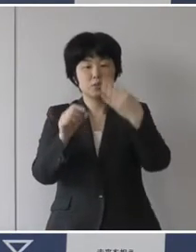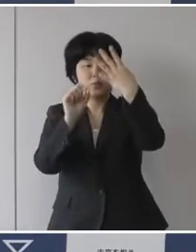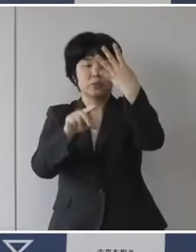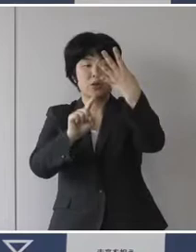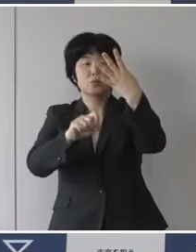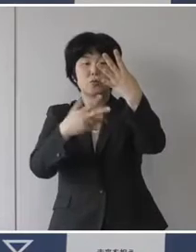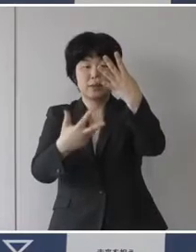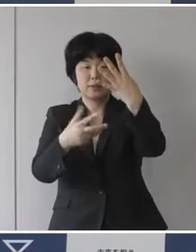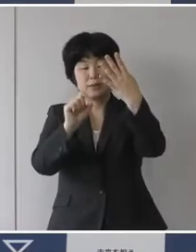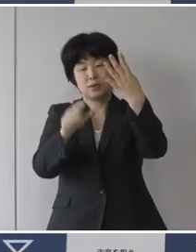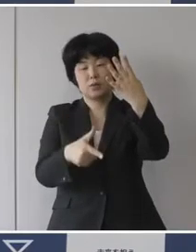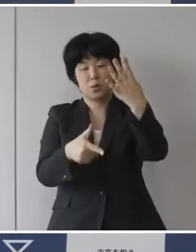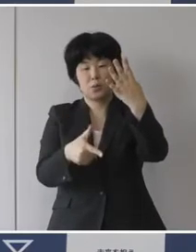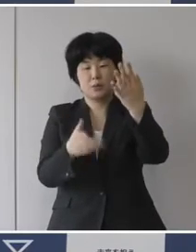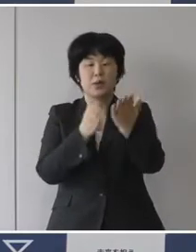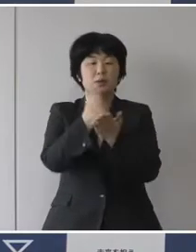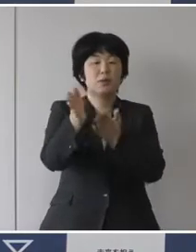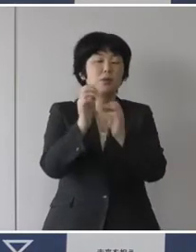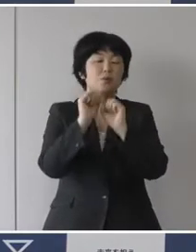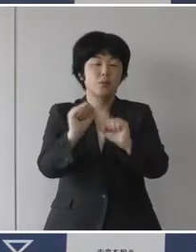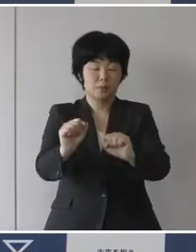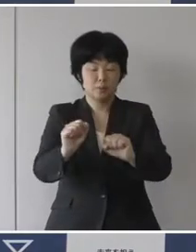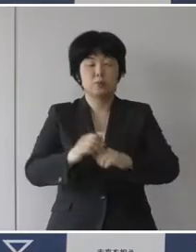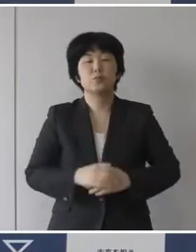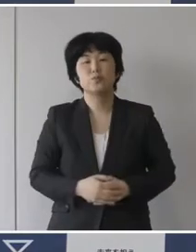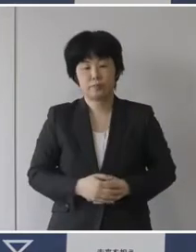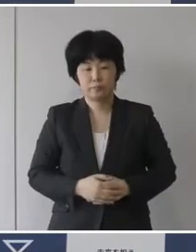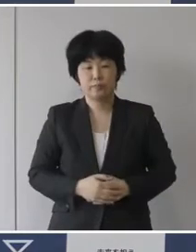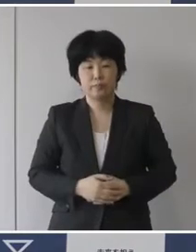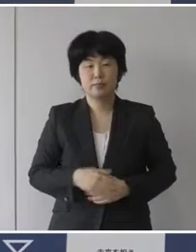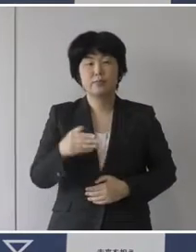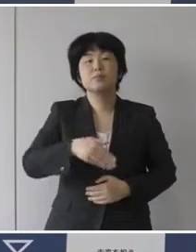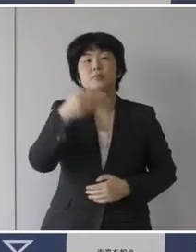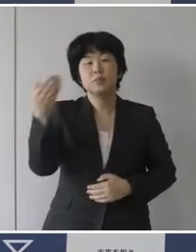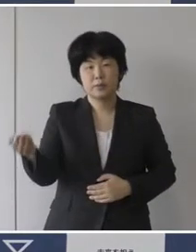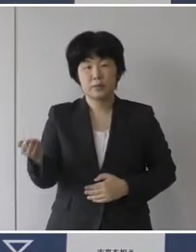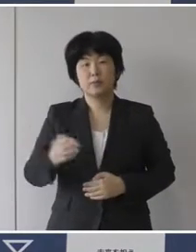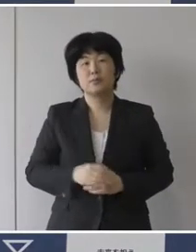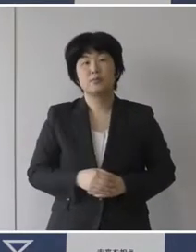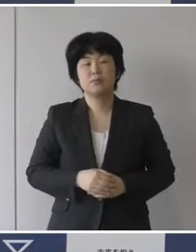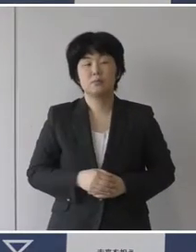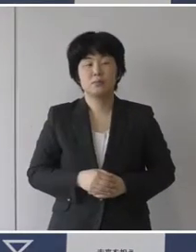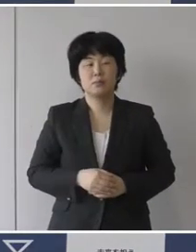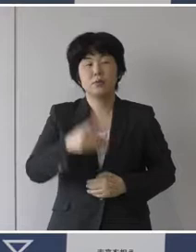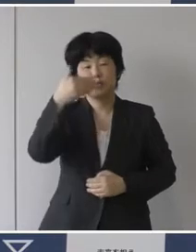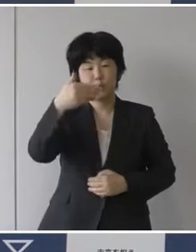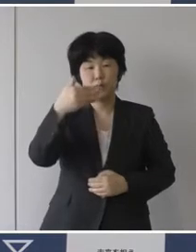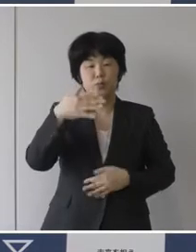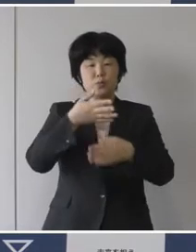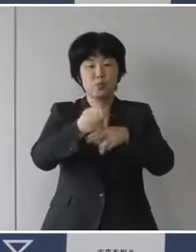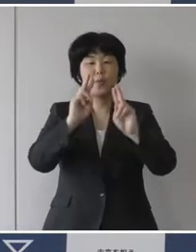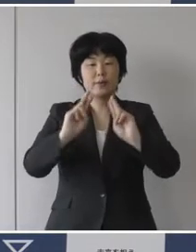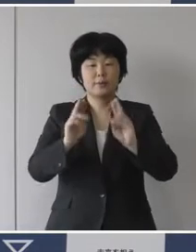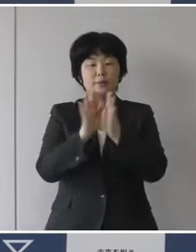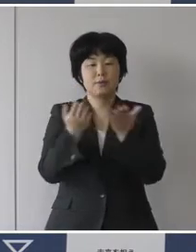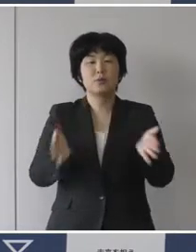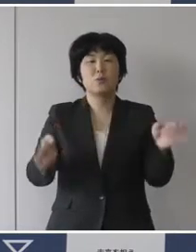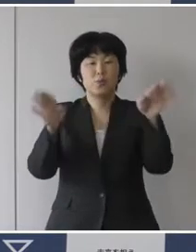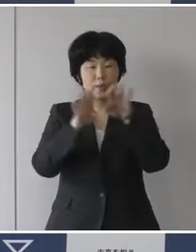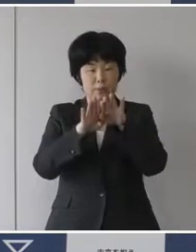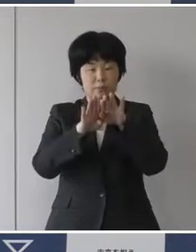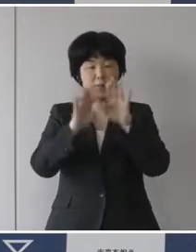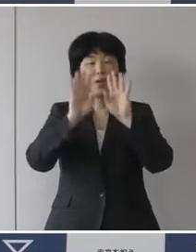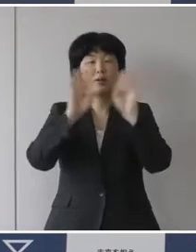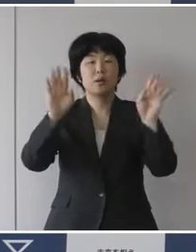するということであります。 続きまして、各国豊橋市図書館は、開館10周年を迎えますにつきま